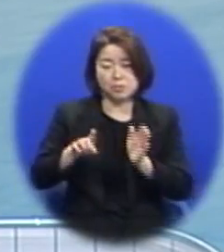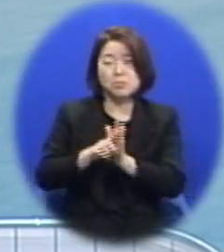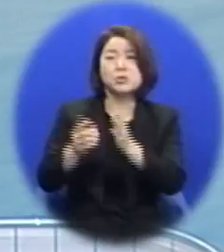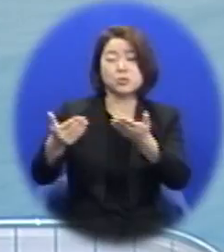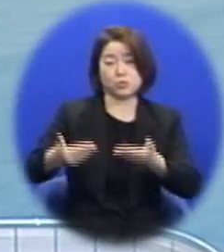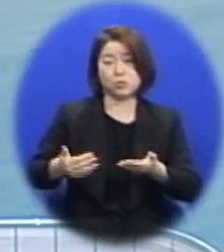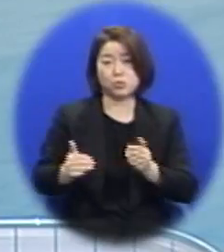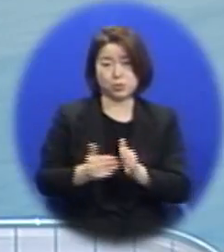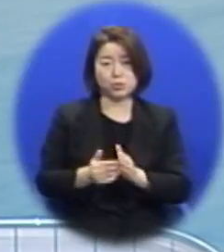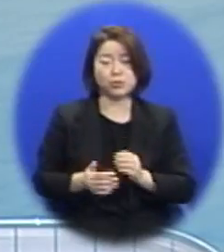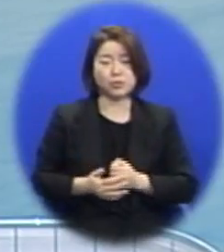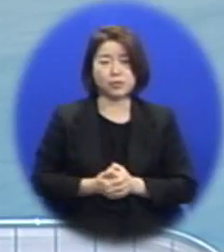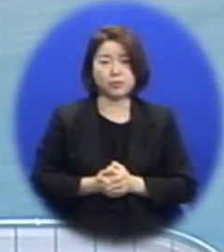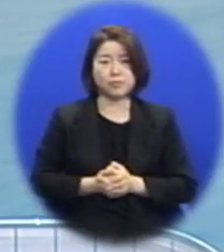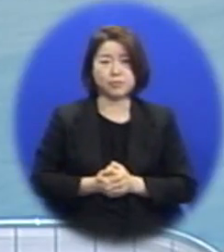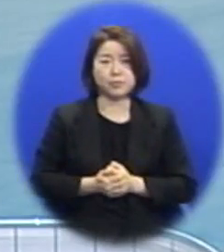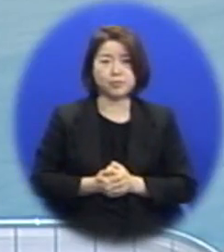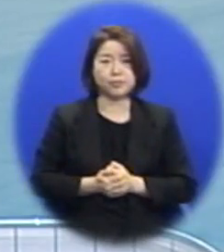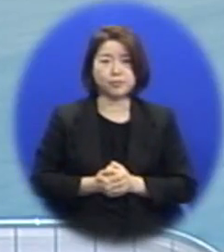믿어주셨어요.